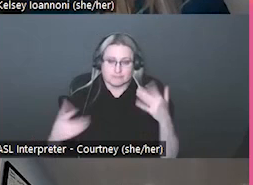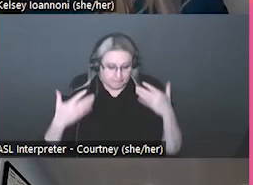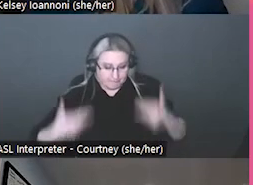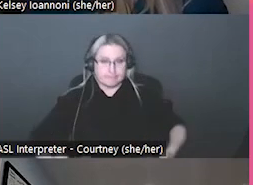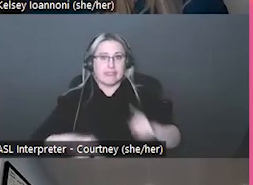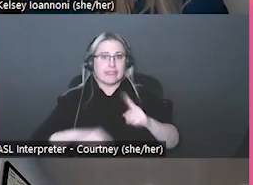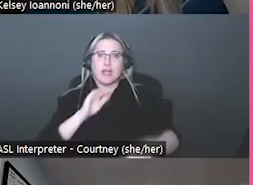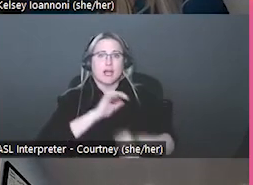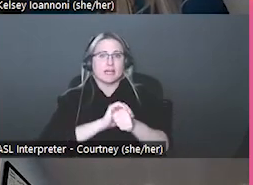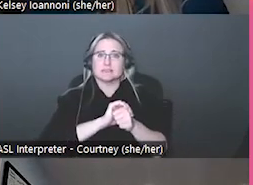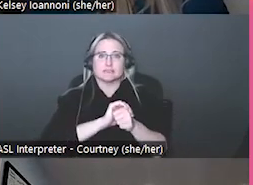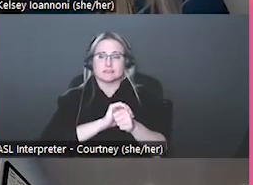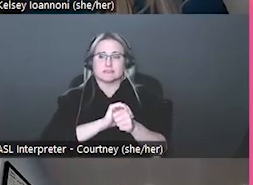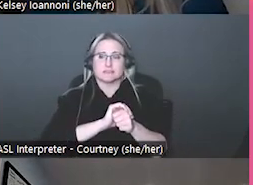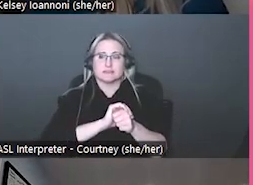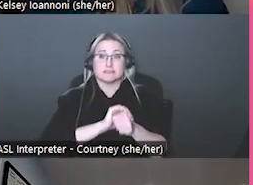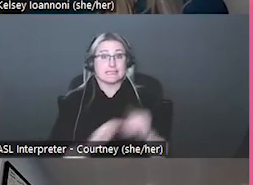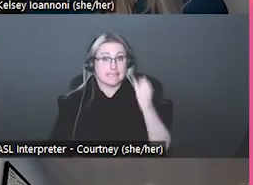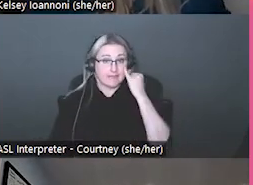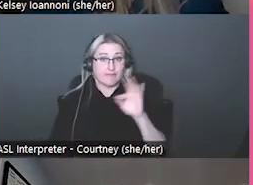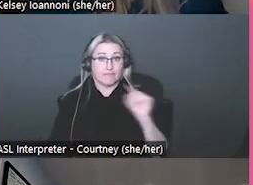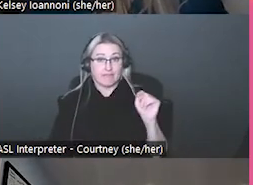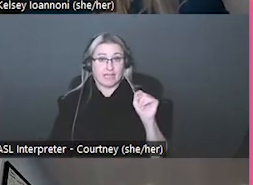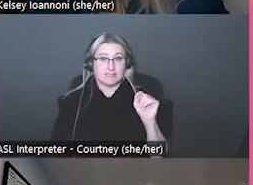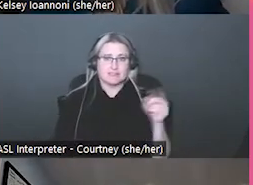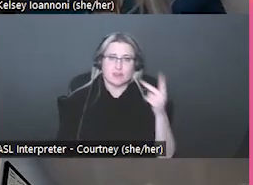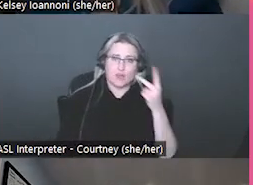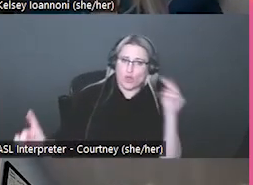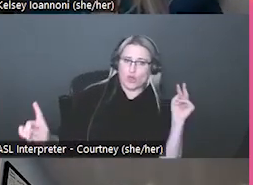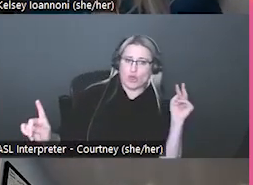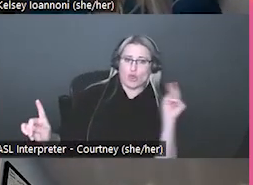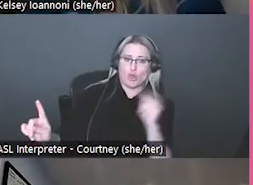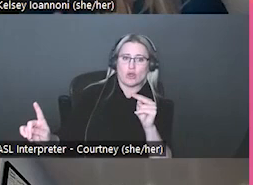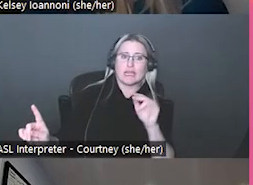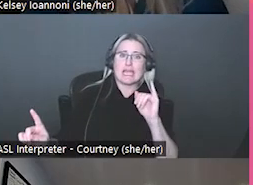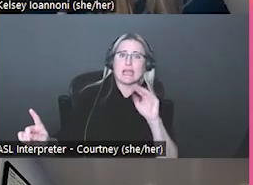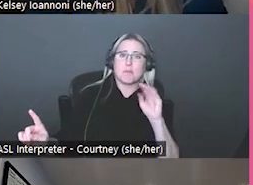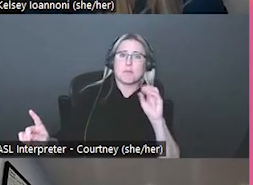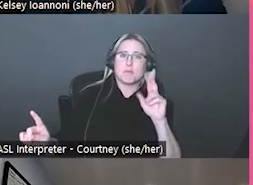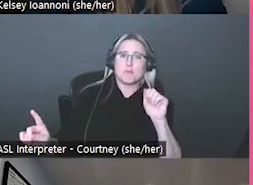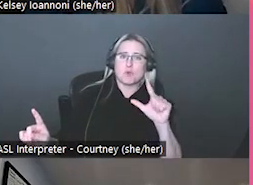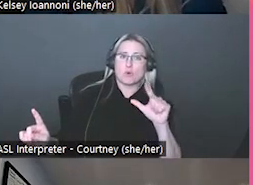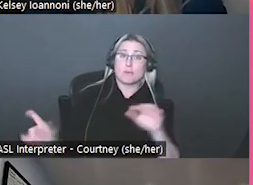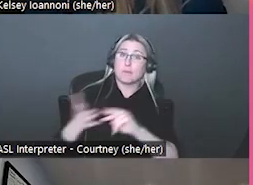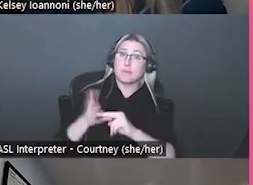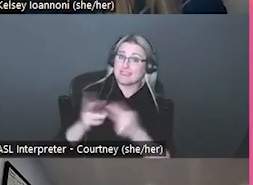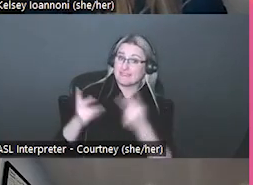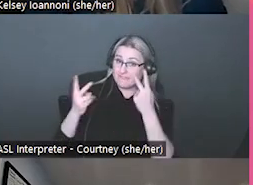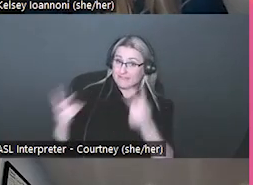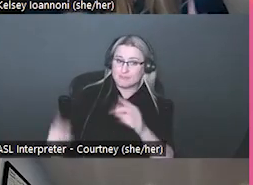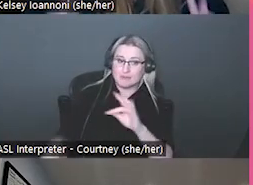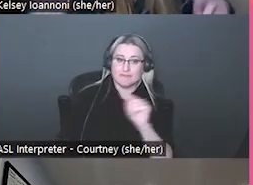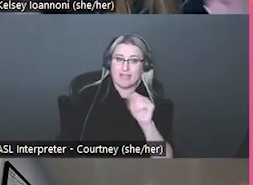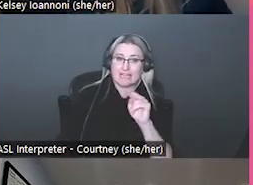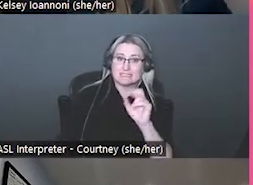pense que le fait d'être corpulent, c'est un choix personnel. Et pourquoi? Parce qu'on ne peut pas cacher un corps qui est en surpoids.